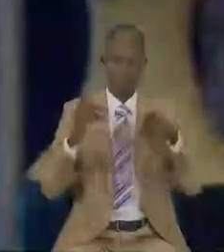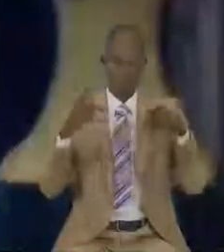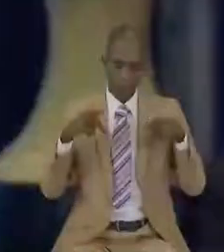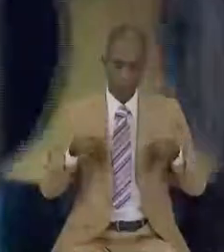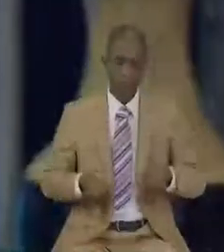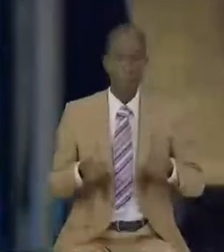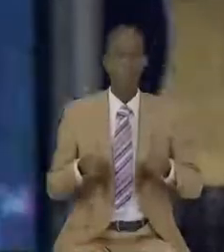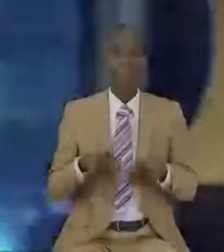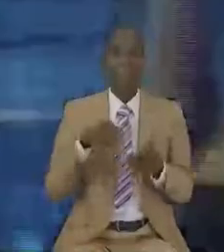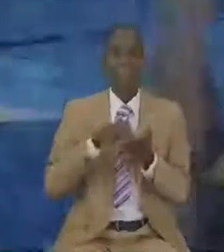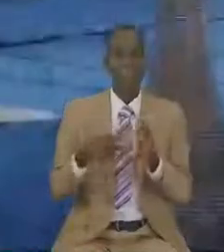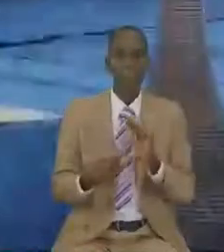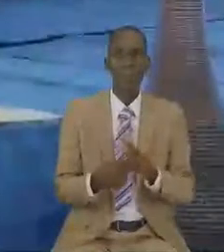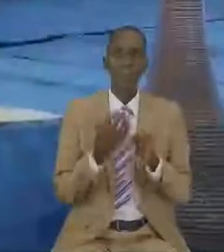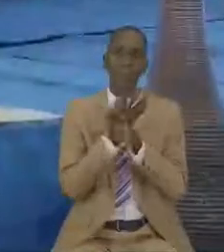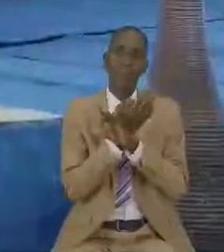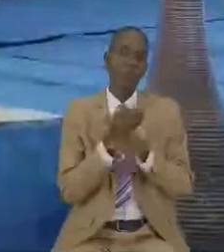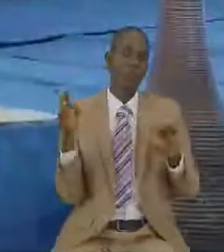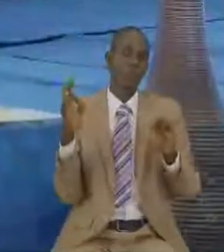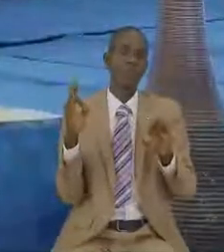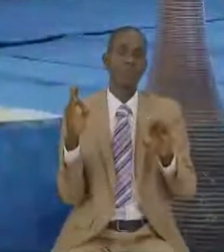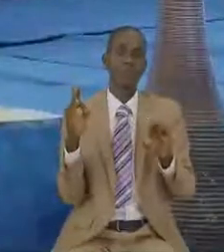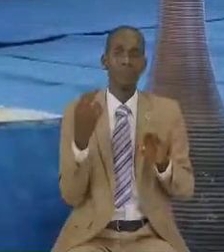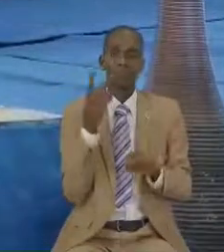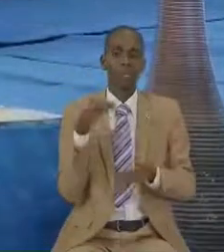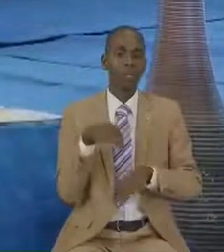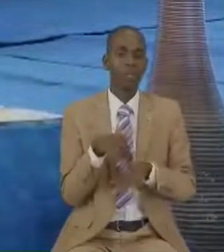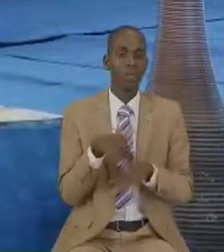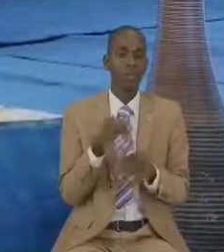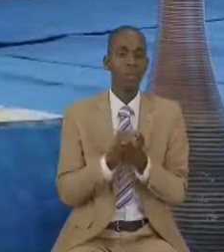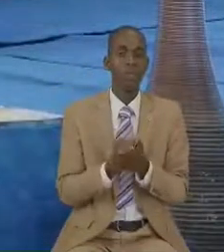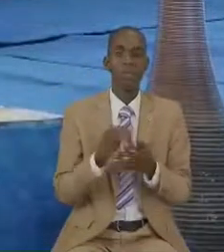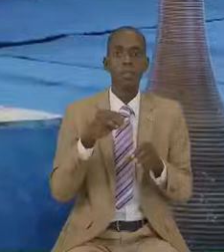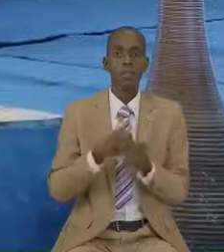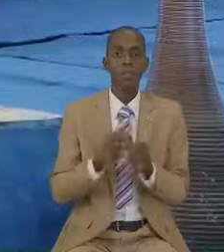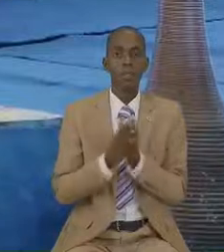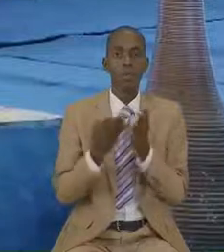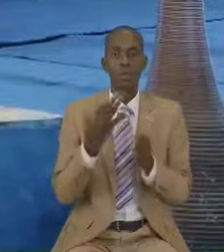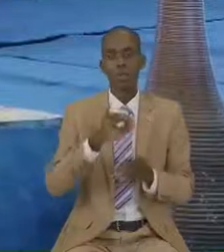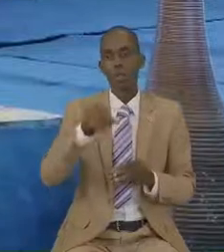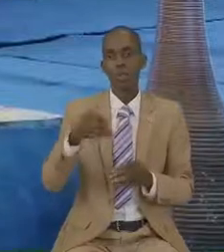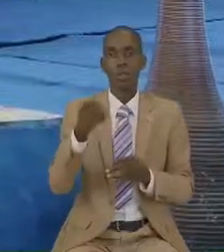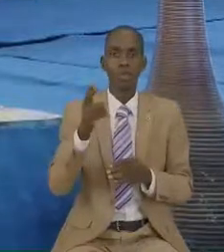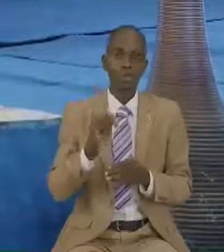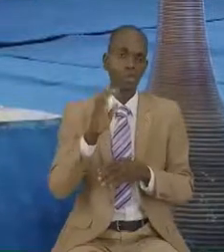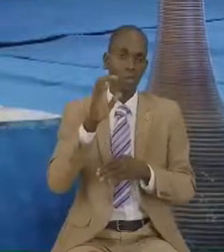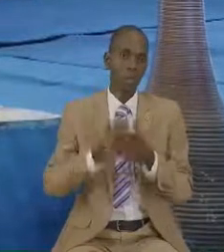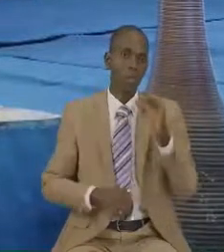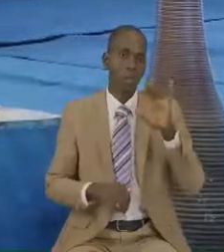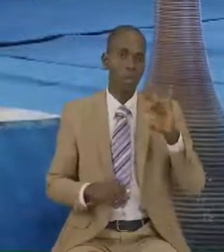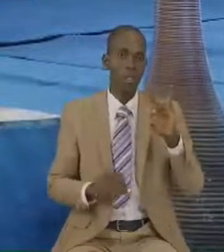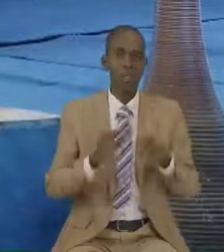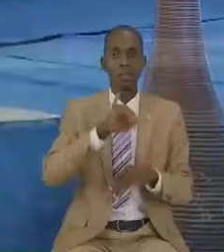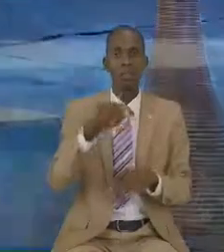Premièrement, libération personnelle déterminée. Voyons cela. Jean,